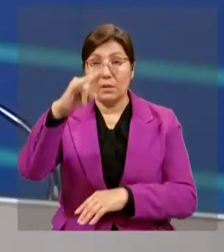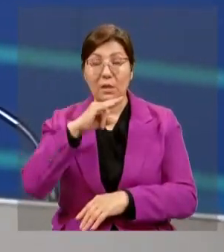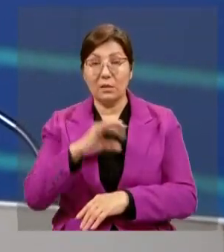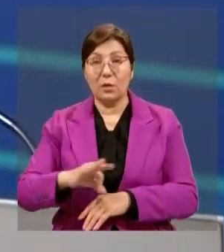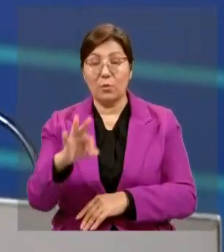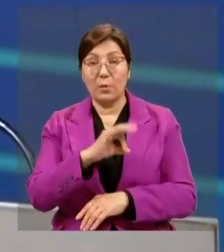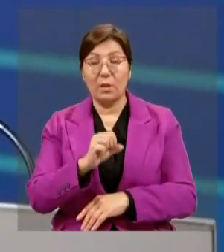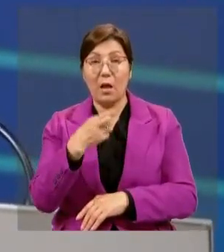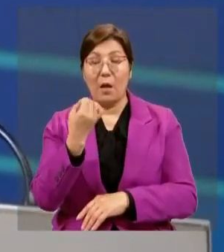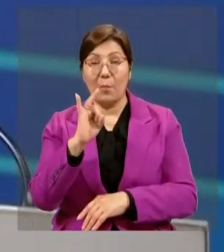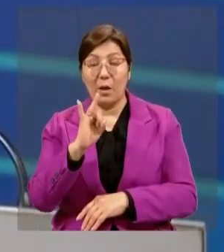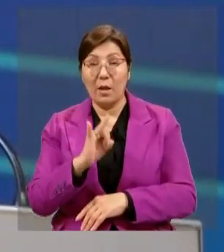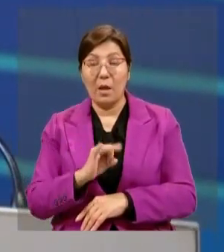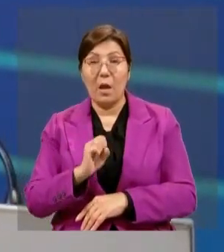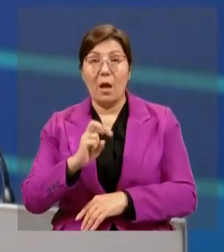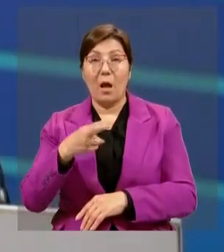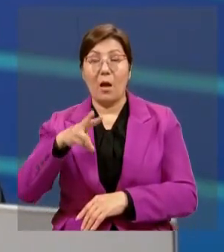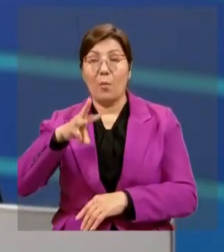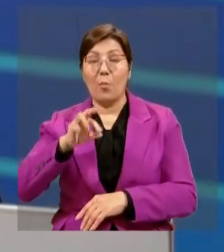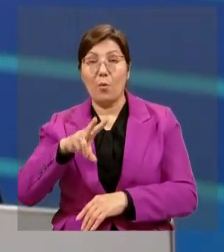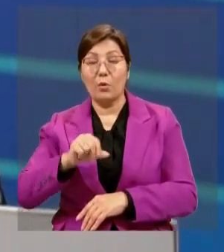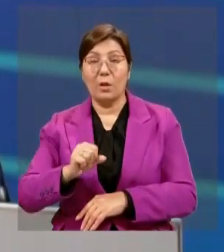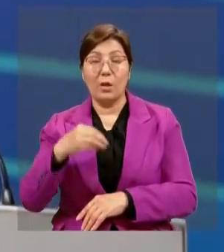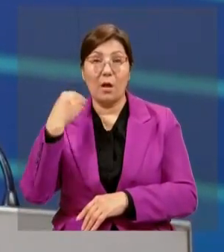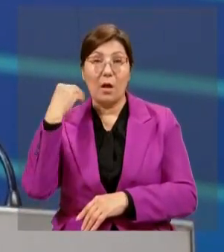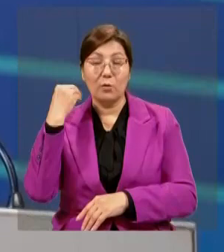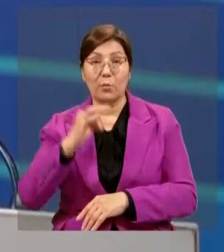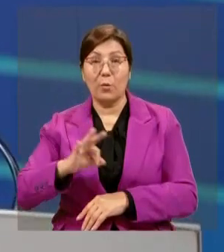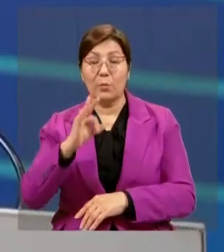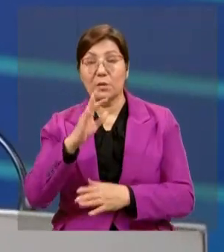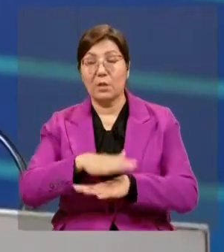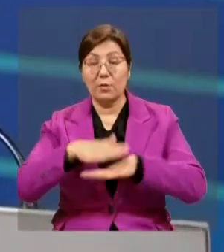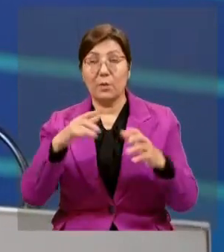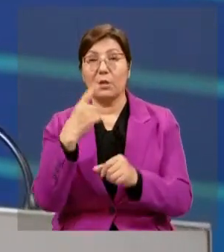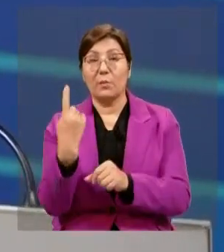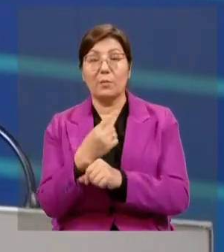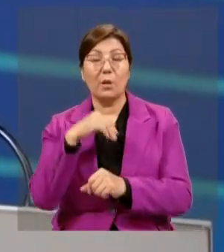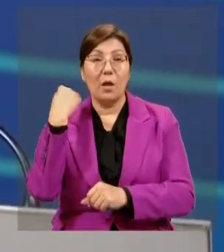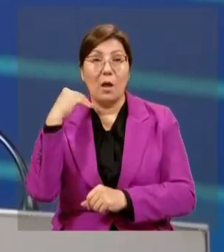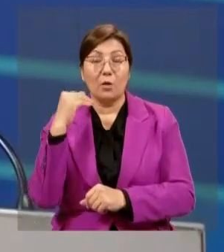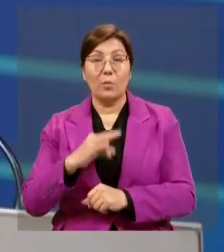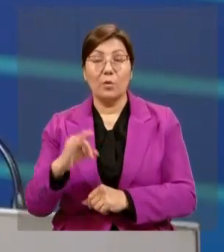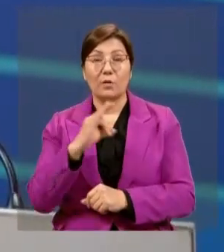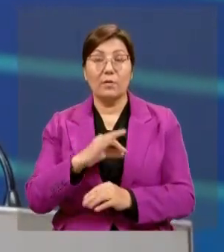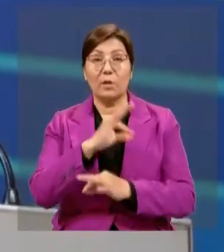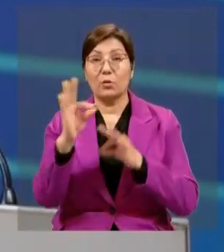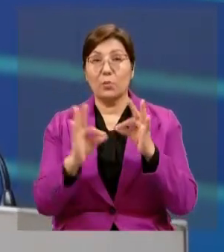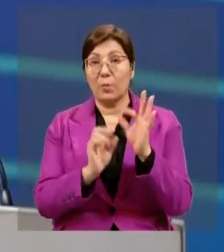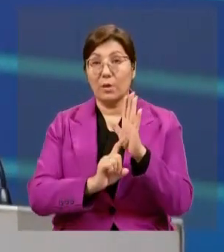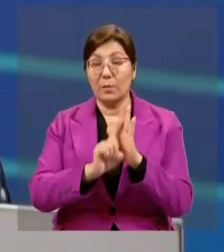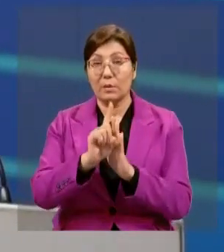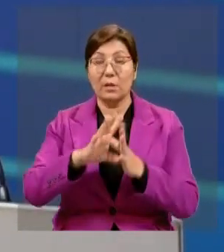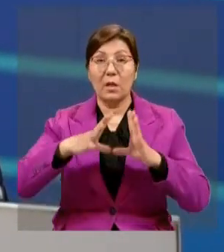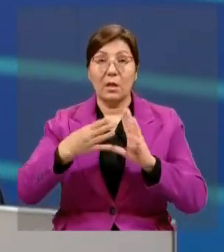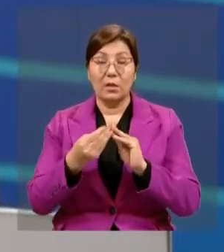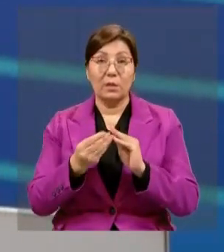облыстарында, Абай және Ақмола және Ақтөбе облыстарында көп. Дегенмен алғаш болып Ақтөбе өңірі пилоттық жобаны бастады.